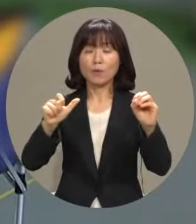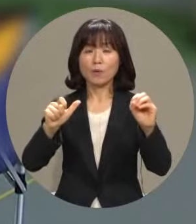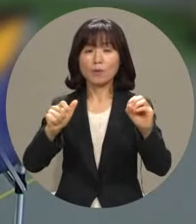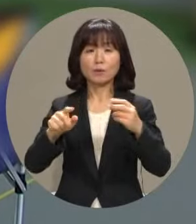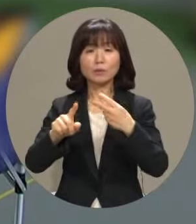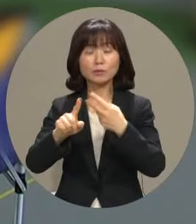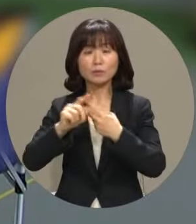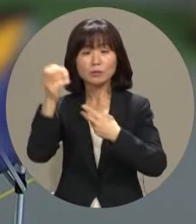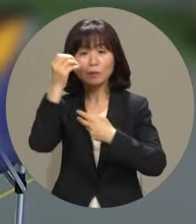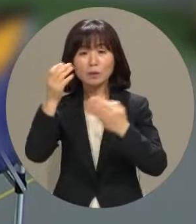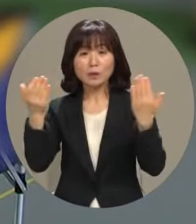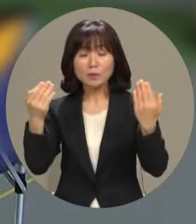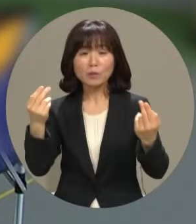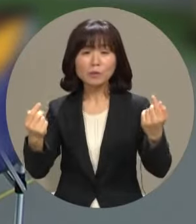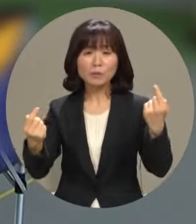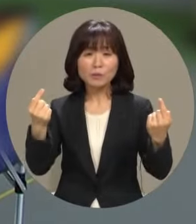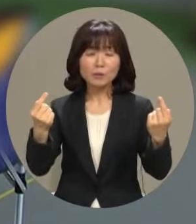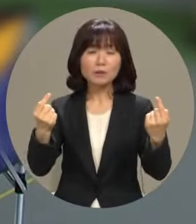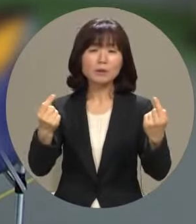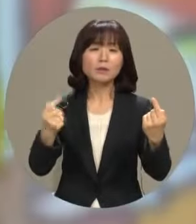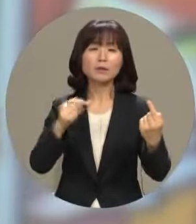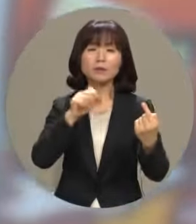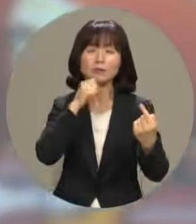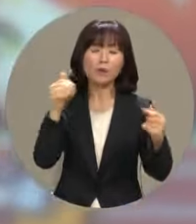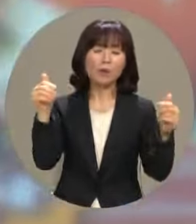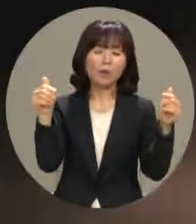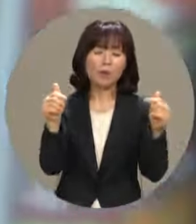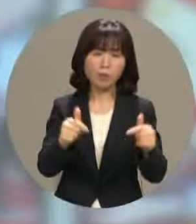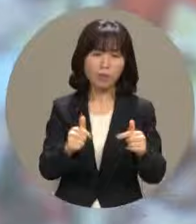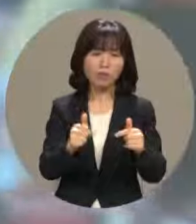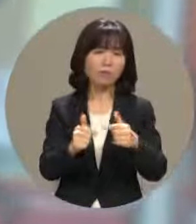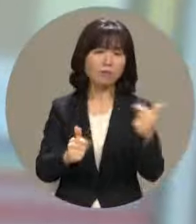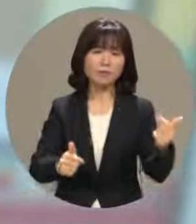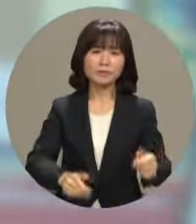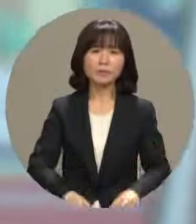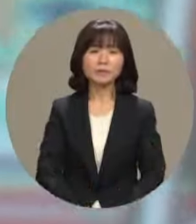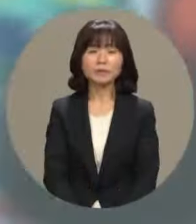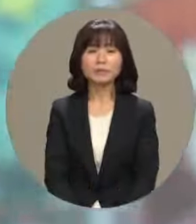다른 학교급 학생에 비해 월등히 높았습니다 EBS 뉴스 금천구입니다